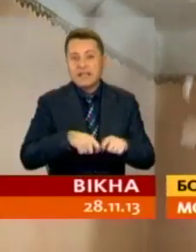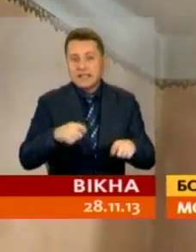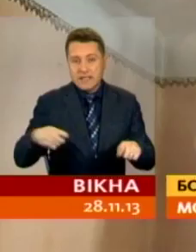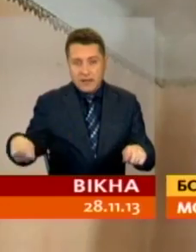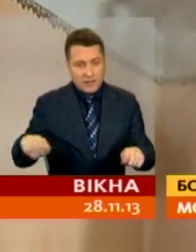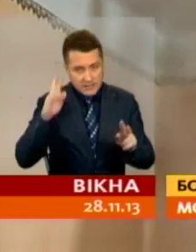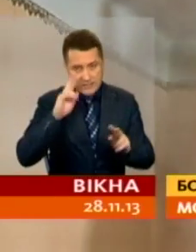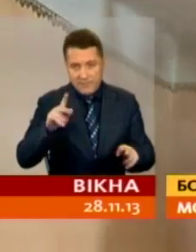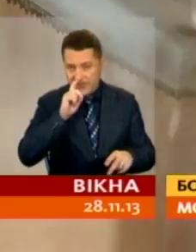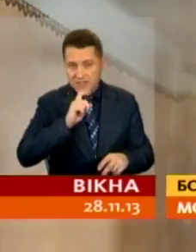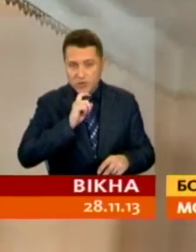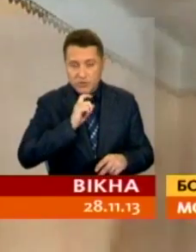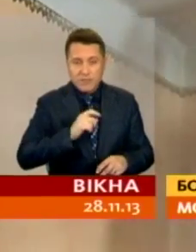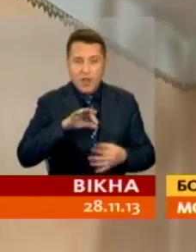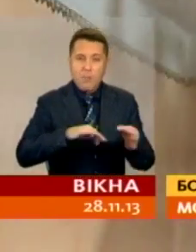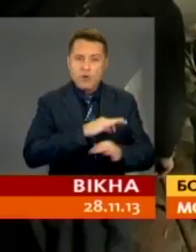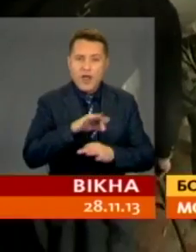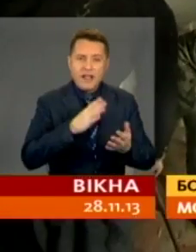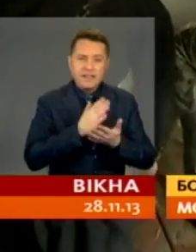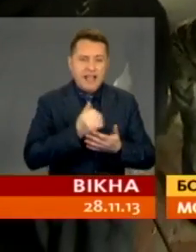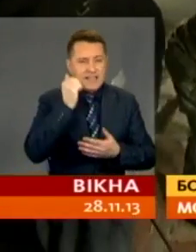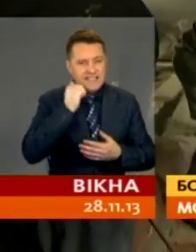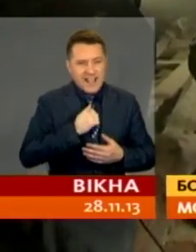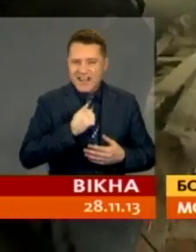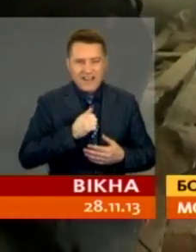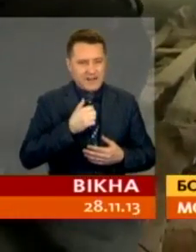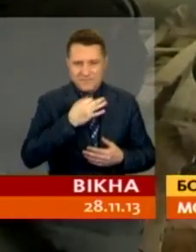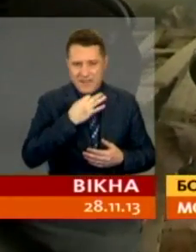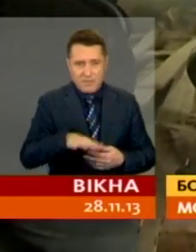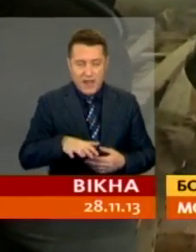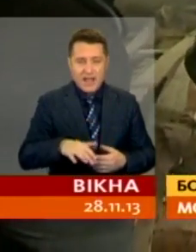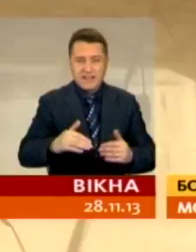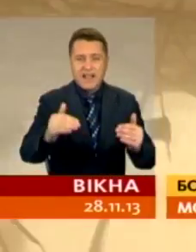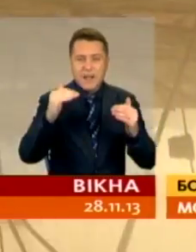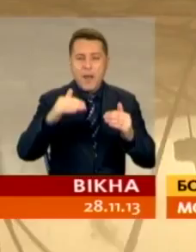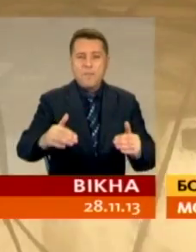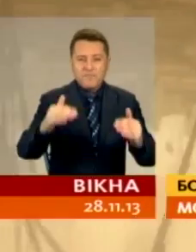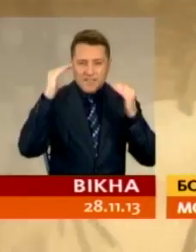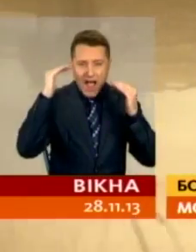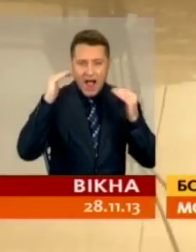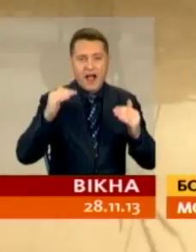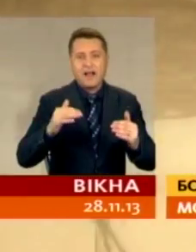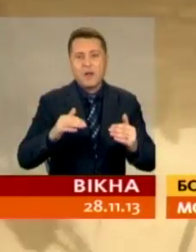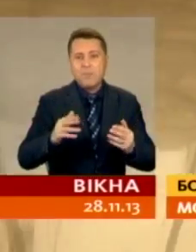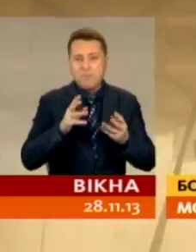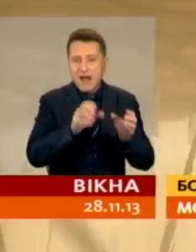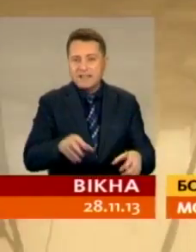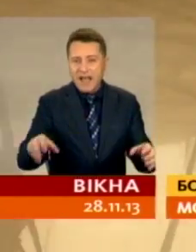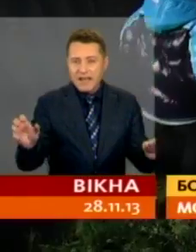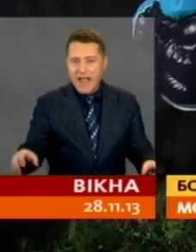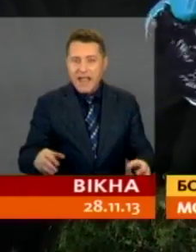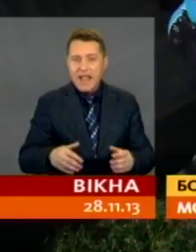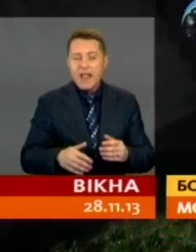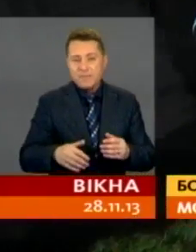є, але старий і для батьків неприйнятний. Вони хочуть новий дах, бо цей догниває, батареї, а не допотопні печі, і каналізацію.